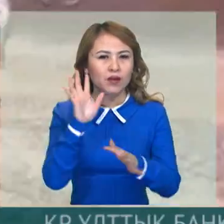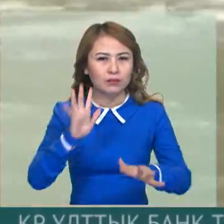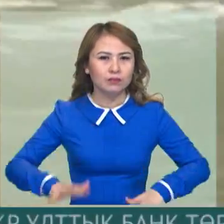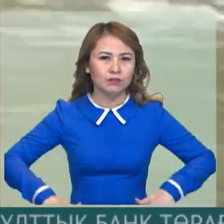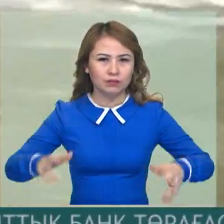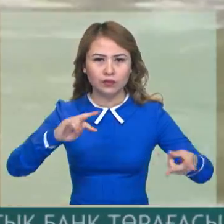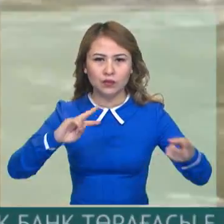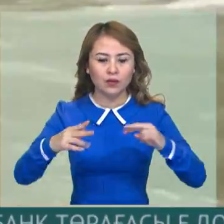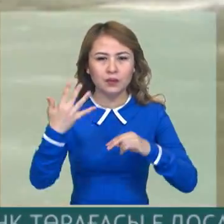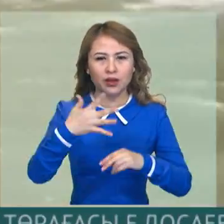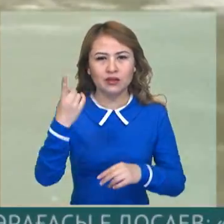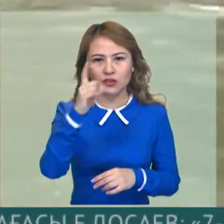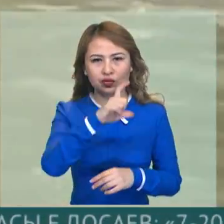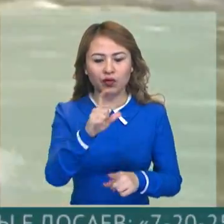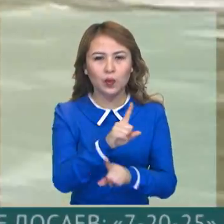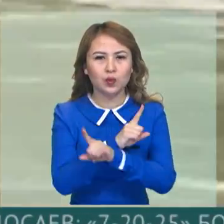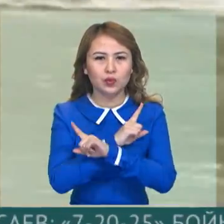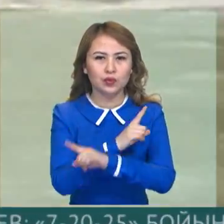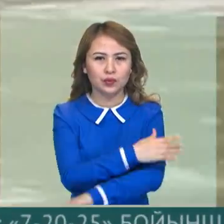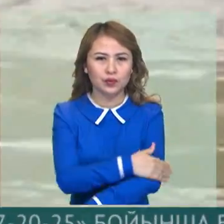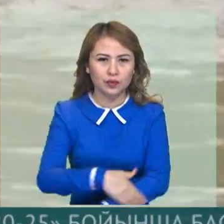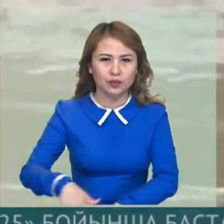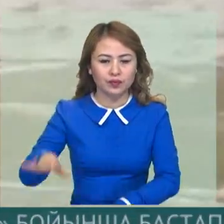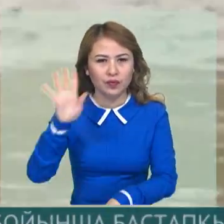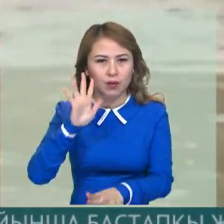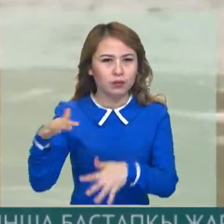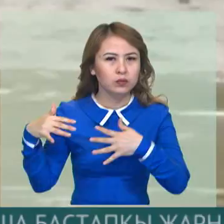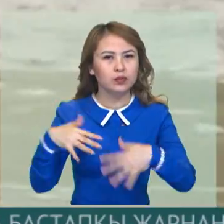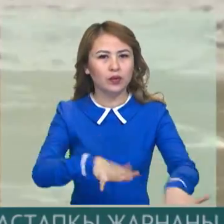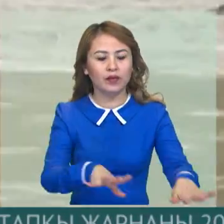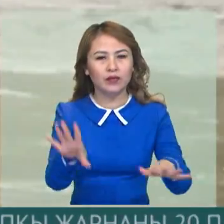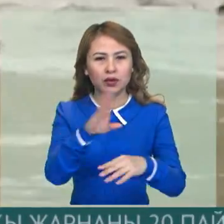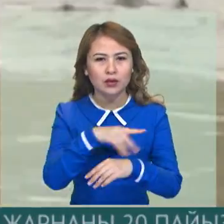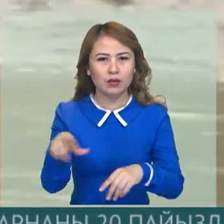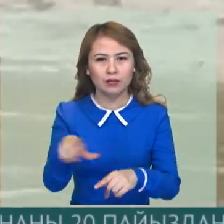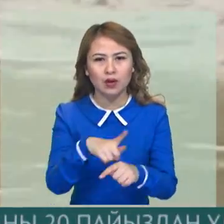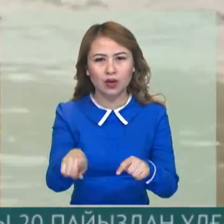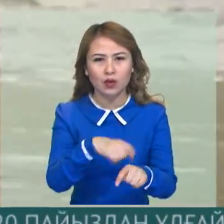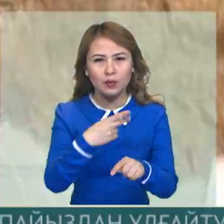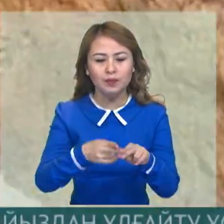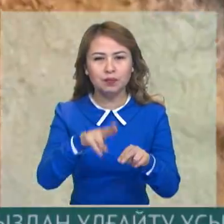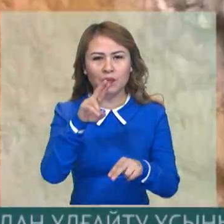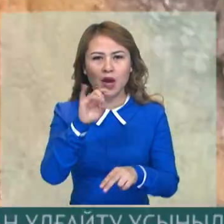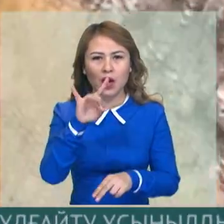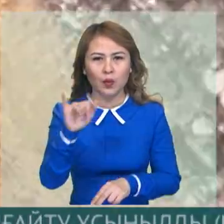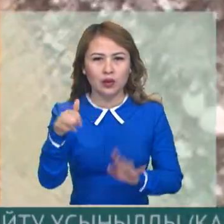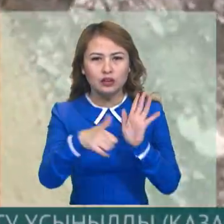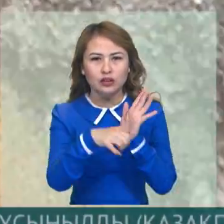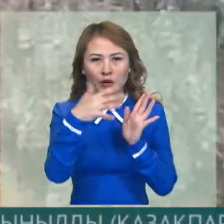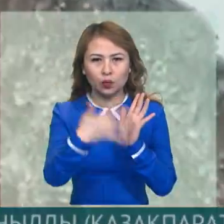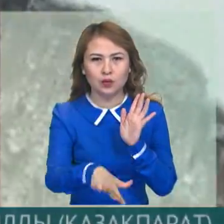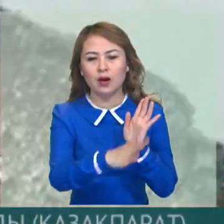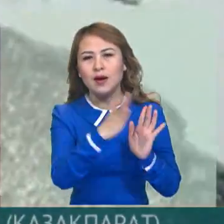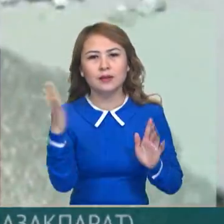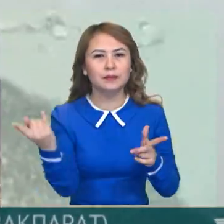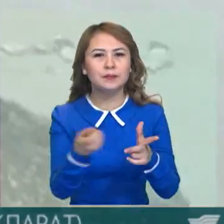тасқынына ұласып 51 тұрғын қаза тапты. Көшелер өзенге айналып, жолдар бұзылып жатыр. Жергілікті билік Перудің